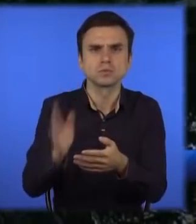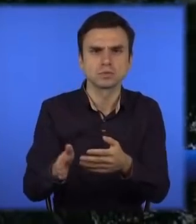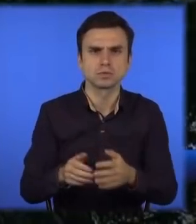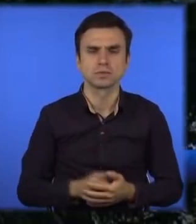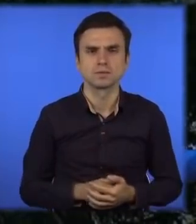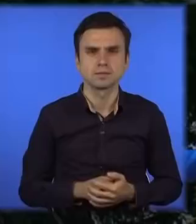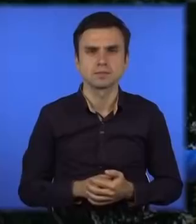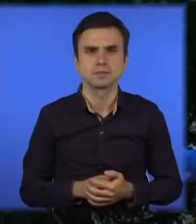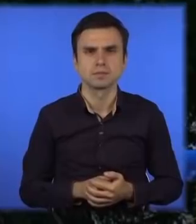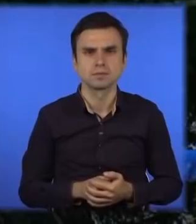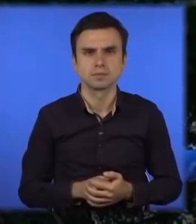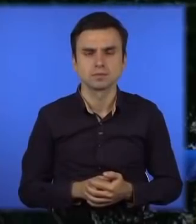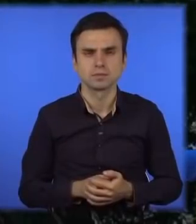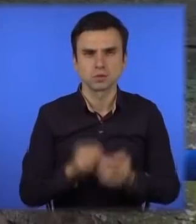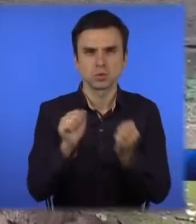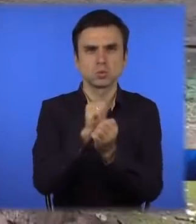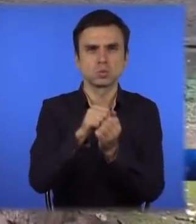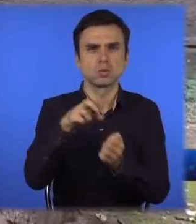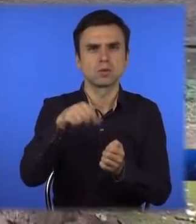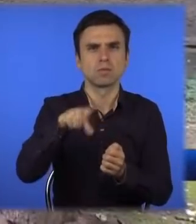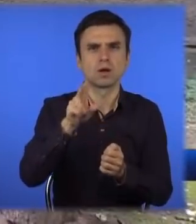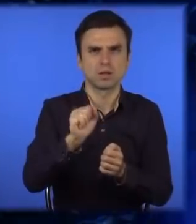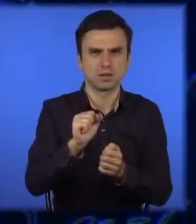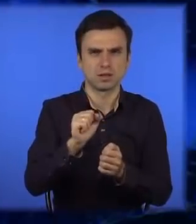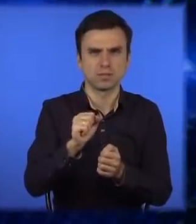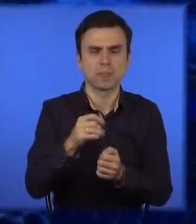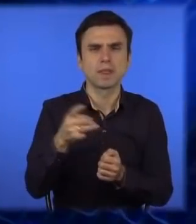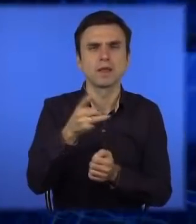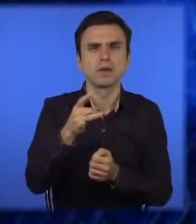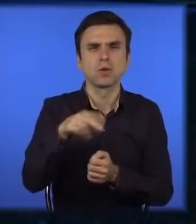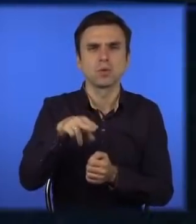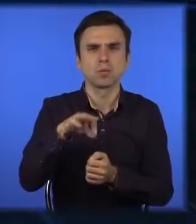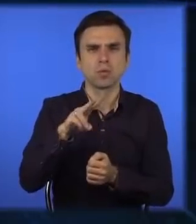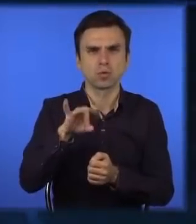у середньому у півтора рази меншим.